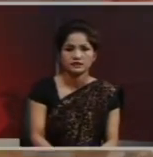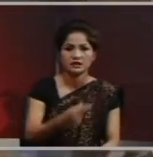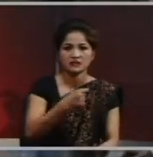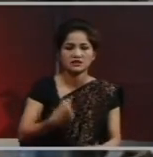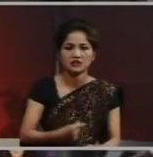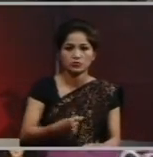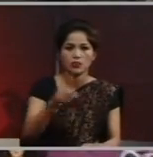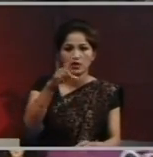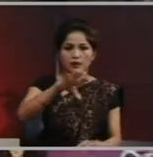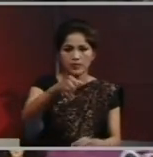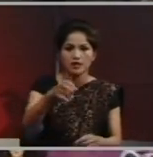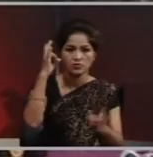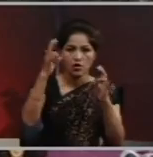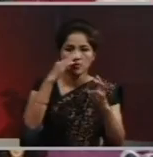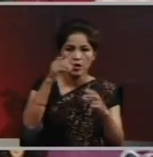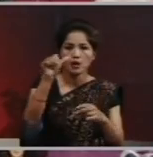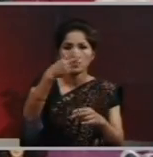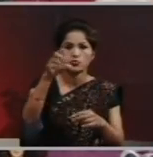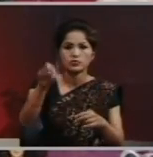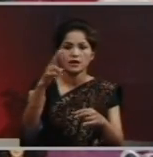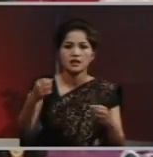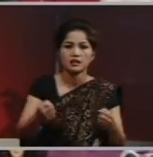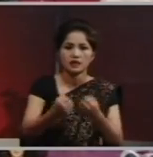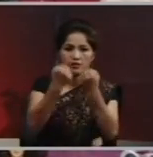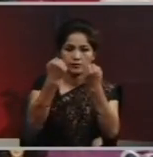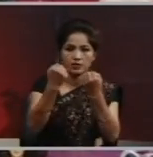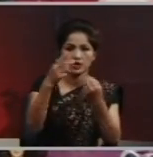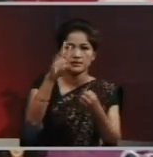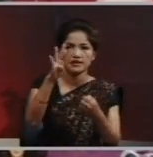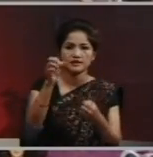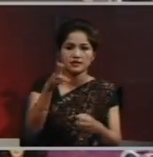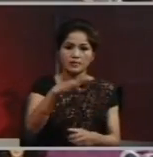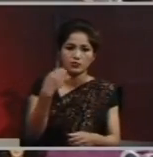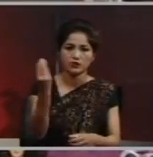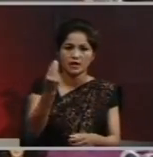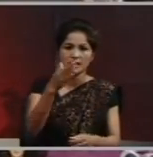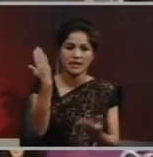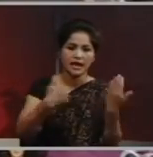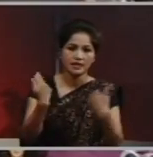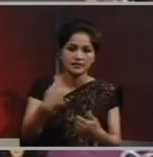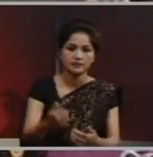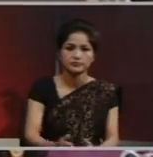चीनको जियान्सी प्रान्त स्थित एक ऊर्जा केन्द्रमा दुर्घटना, 40 जनाको मृत्यु, केही घाइते।